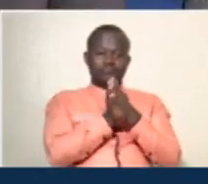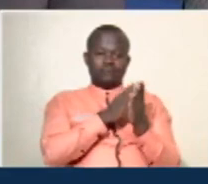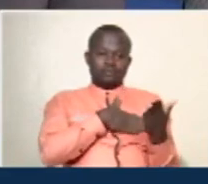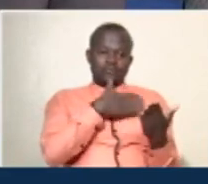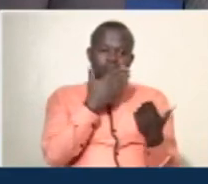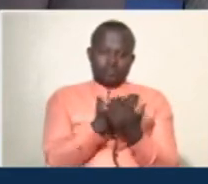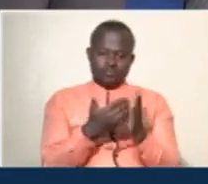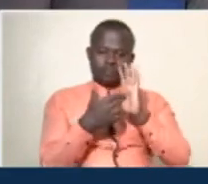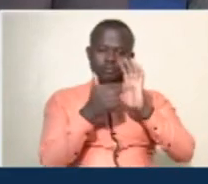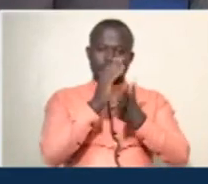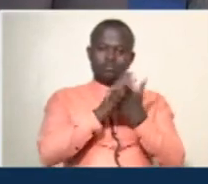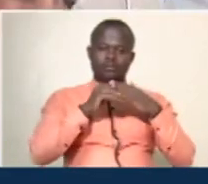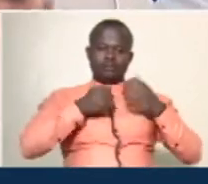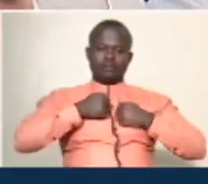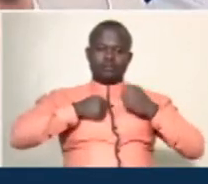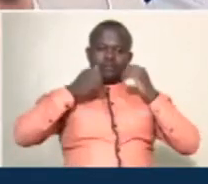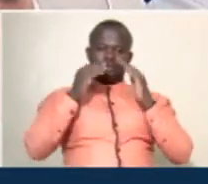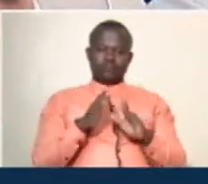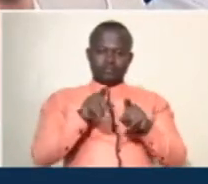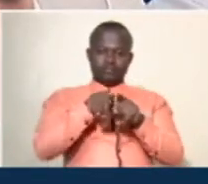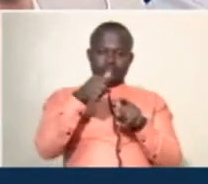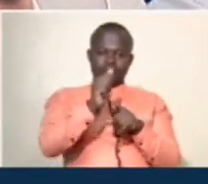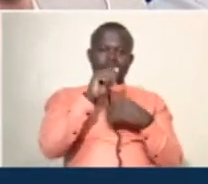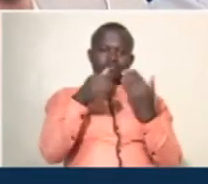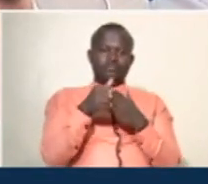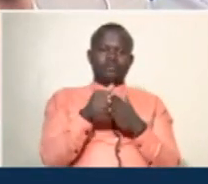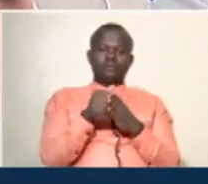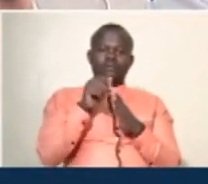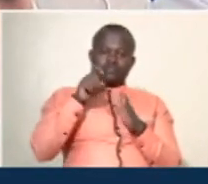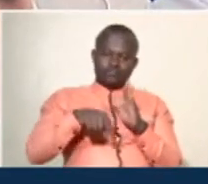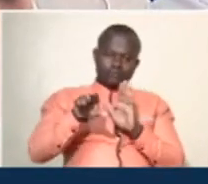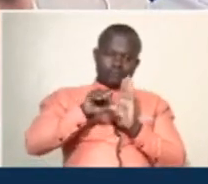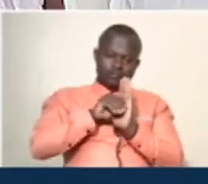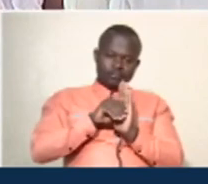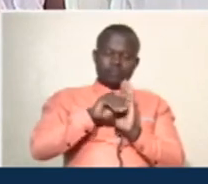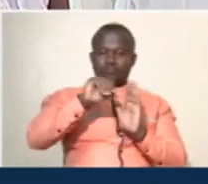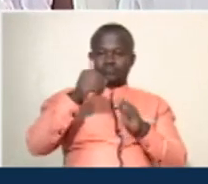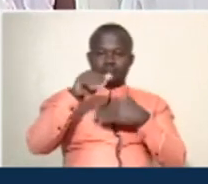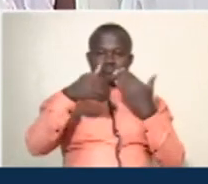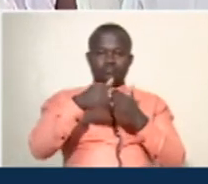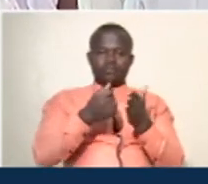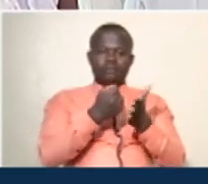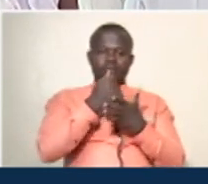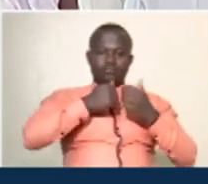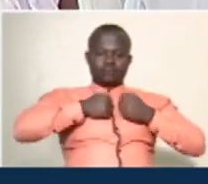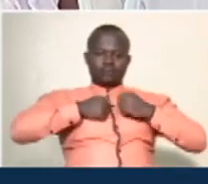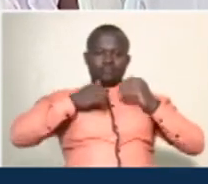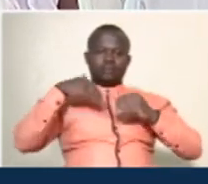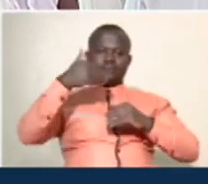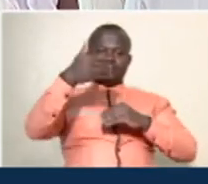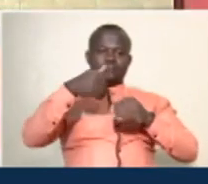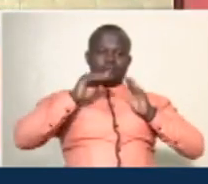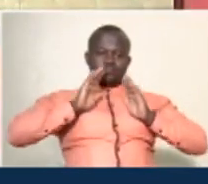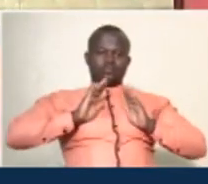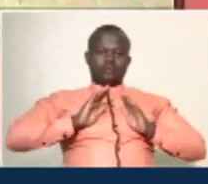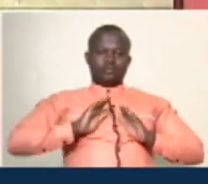n'ubwitange bwaranze bamwe mu Banyarwanda, nabo biteguye kugera ikirenge mu cy'intwari zababanjirije mu gutuma u Rwanda ruhora